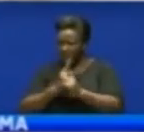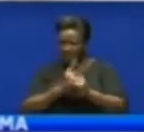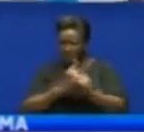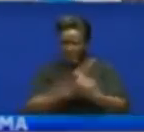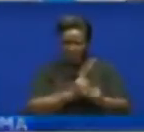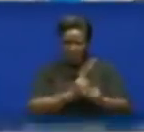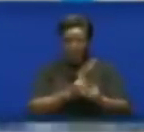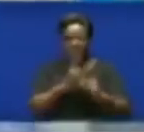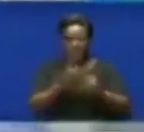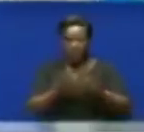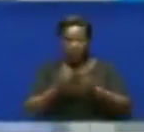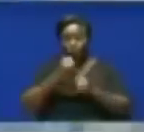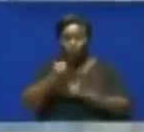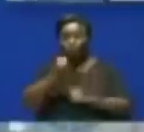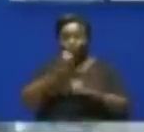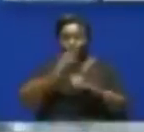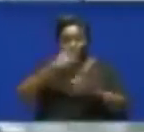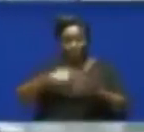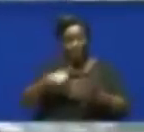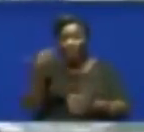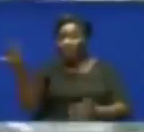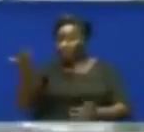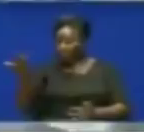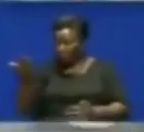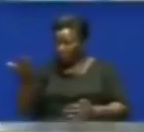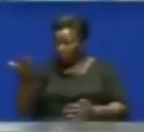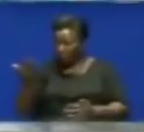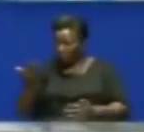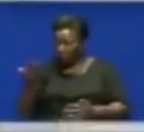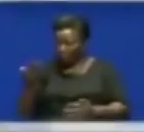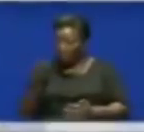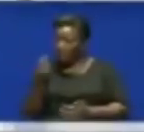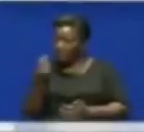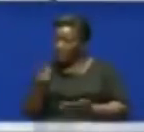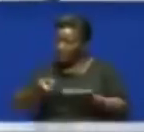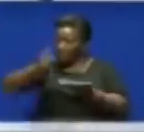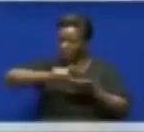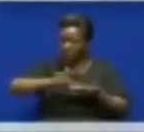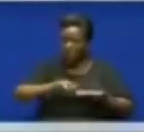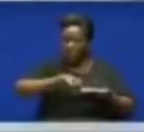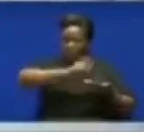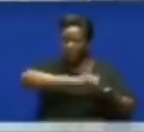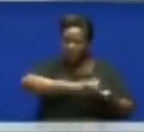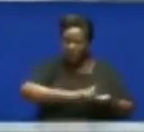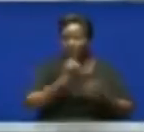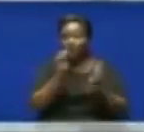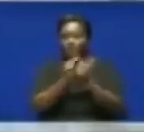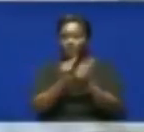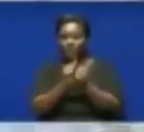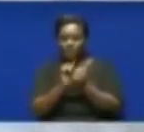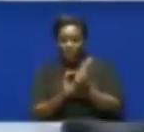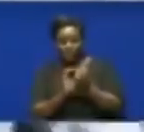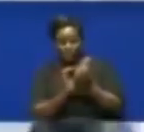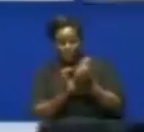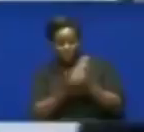hatua wafanyabiashara wote watakaobainika kuongeza bei kwa bidhaa ambazo zinatumika katika udhibiti wa maambukizi